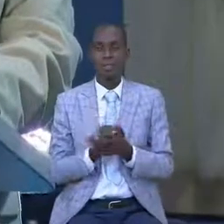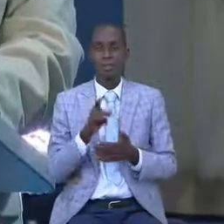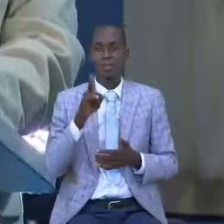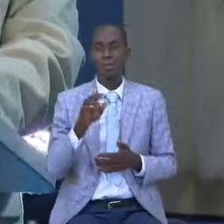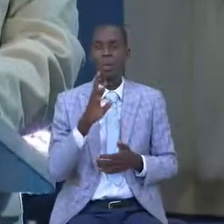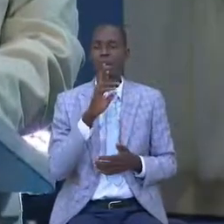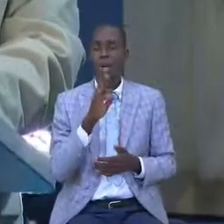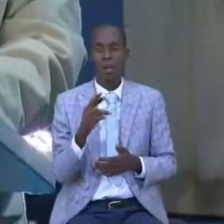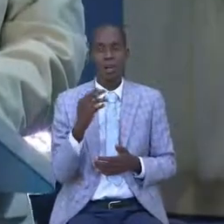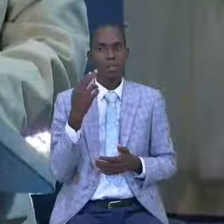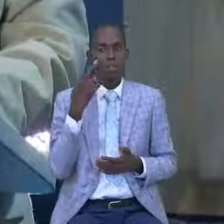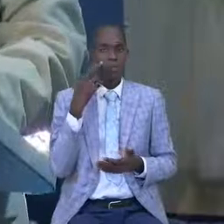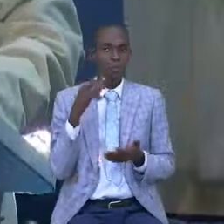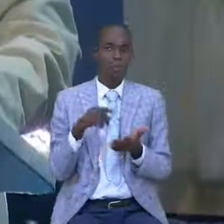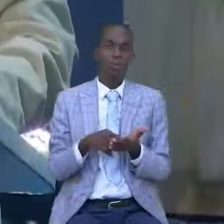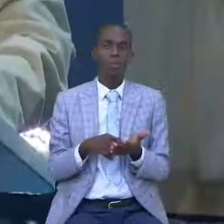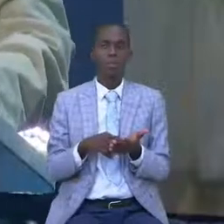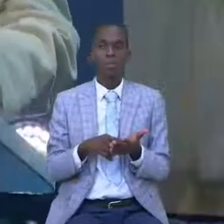Le ciel s'intéresse